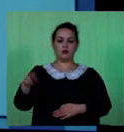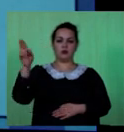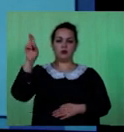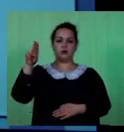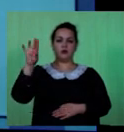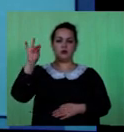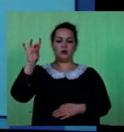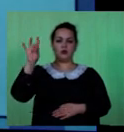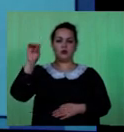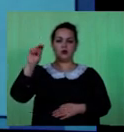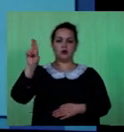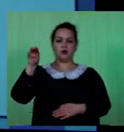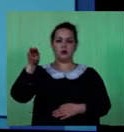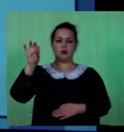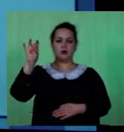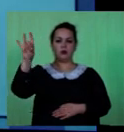директор,